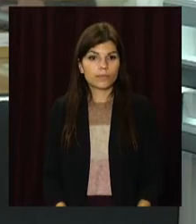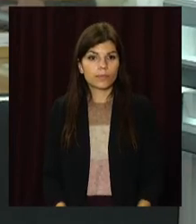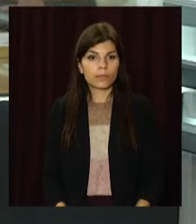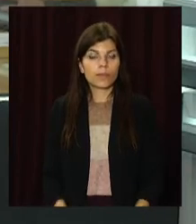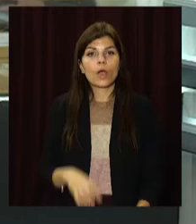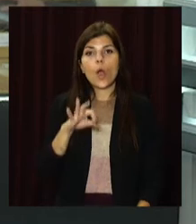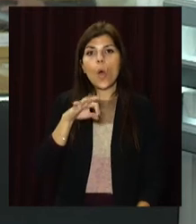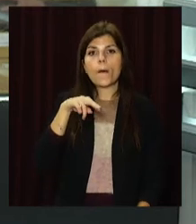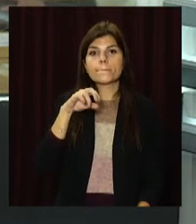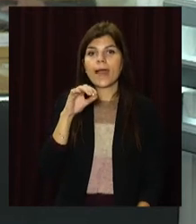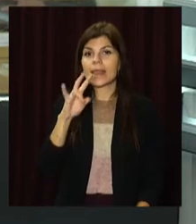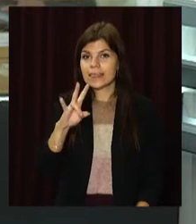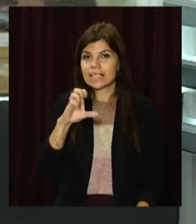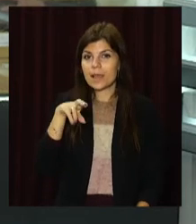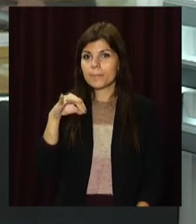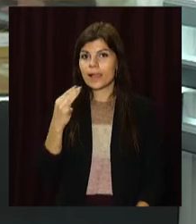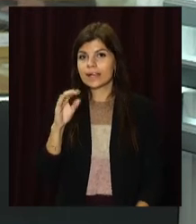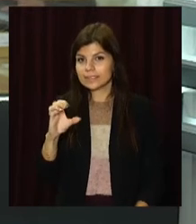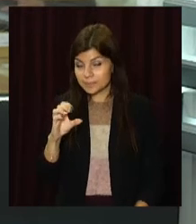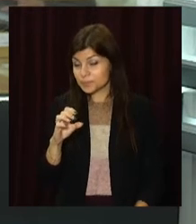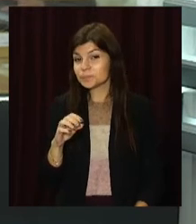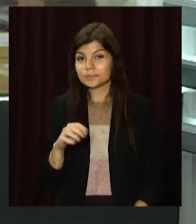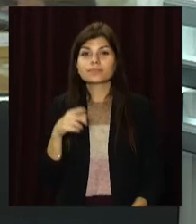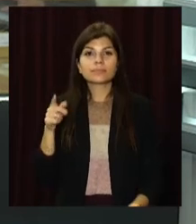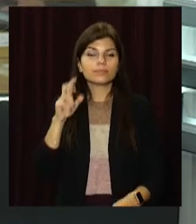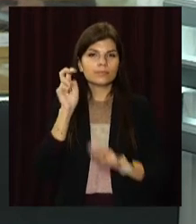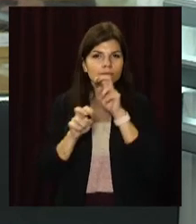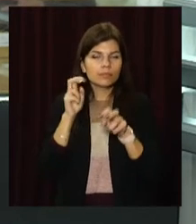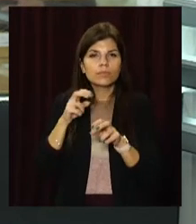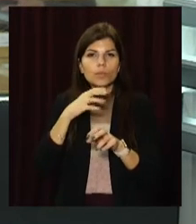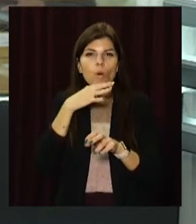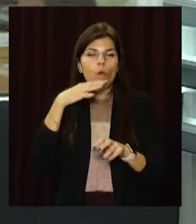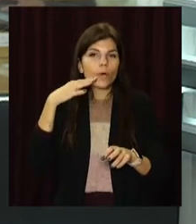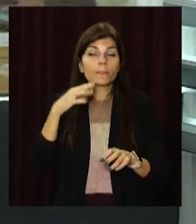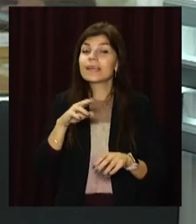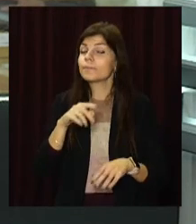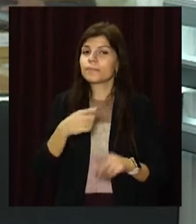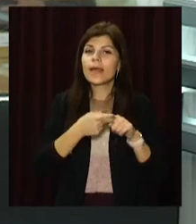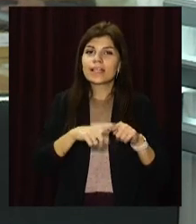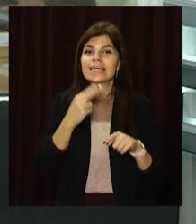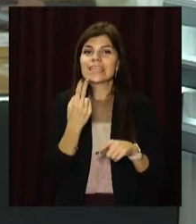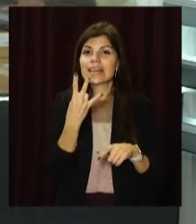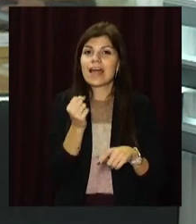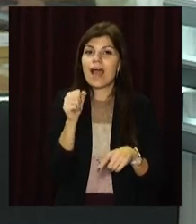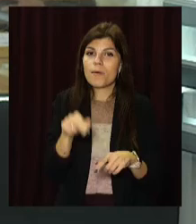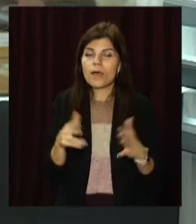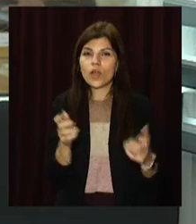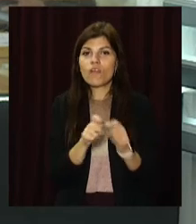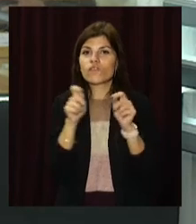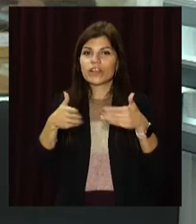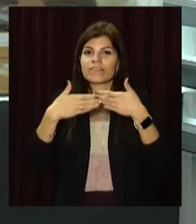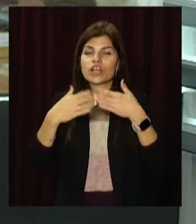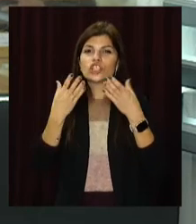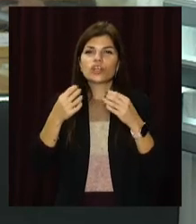Open Space – понад 400 адмінпослуг, тисячі відвідувачів щорічно. СНАП Кам'янського, який відчинив свої двері ще